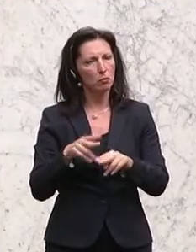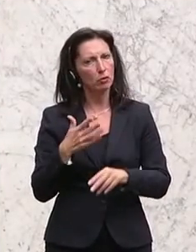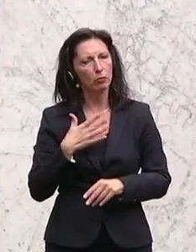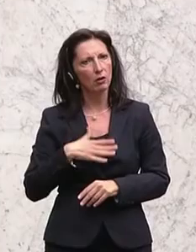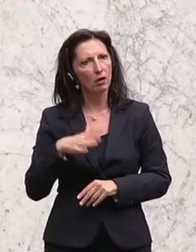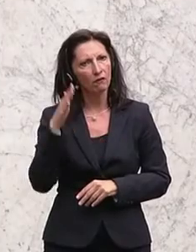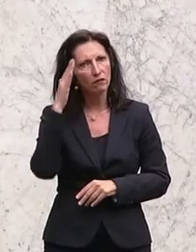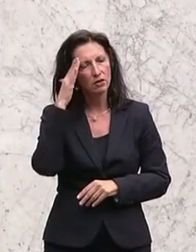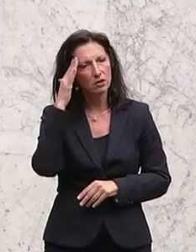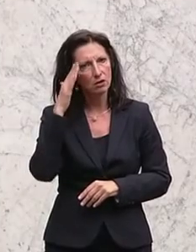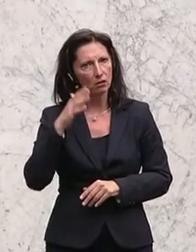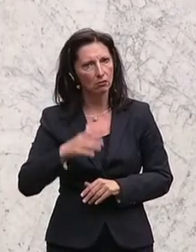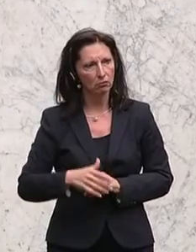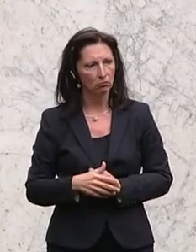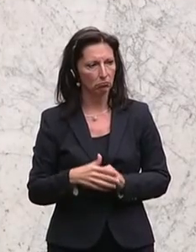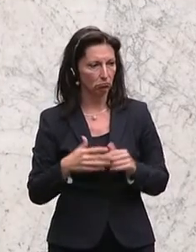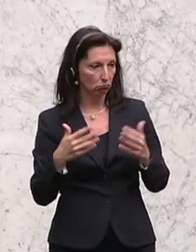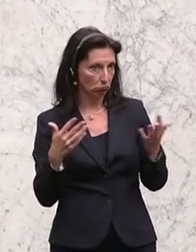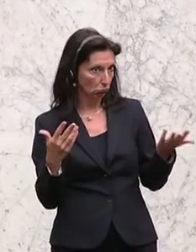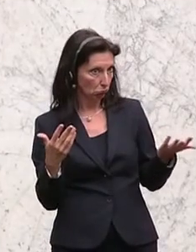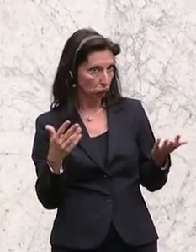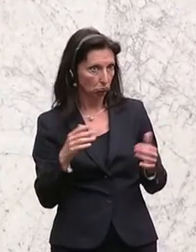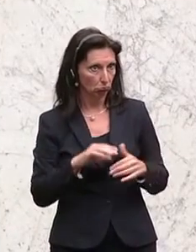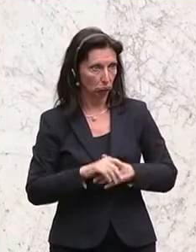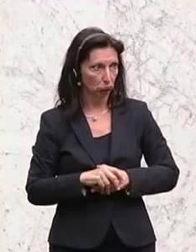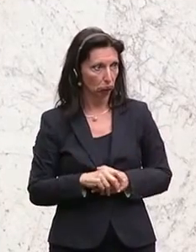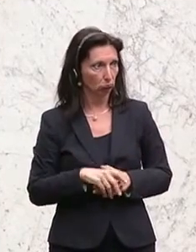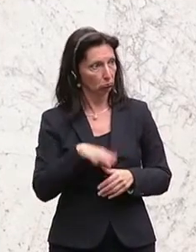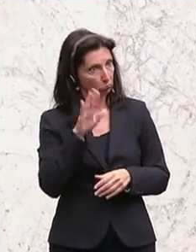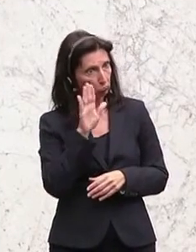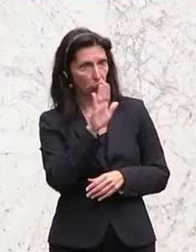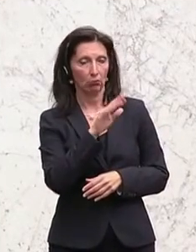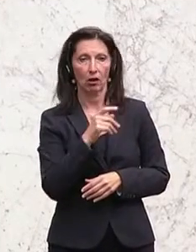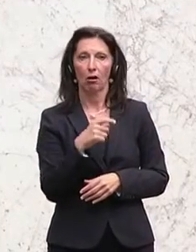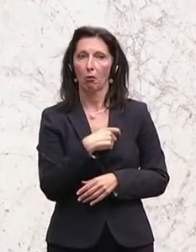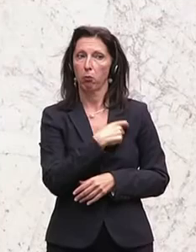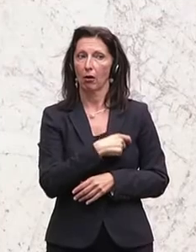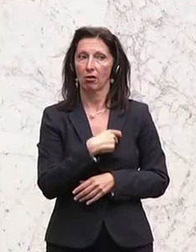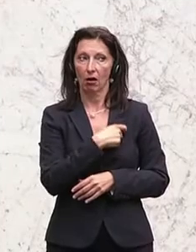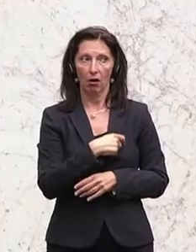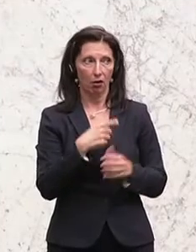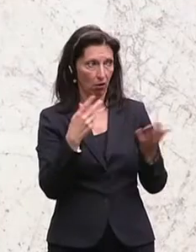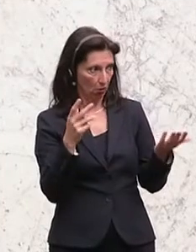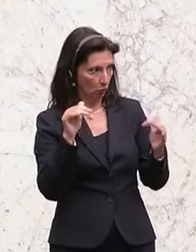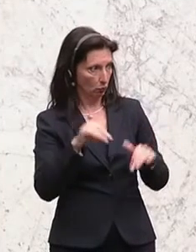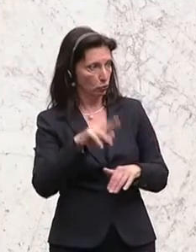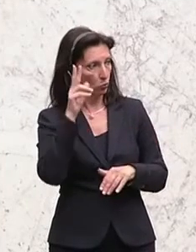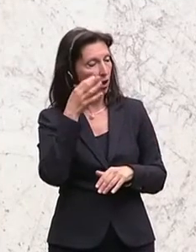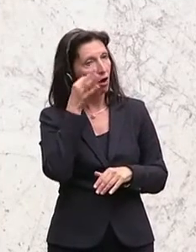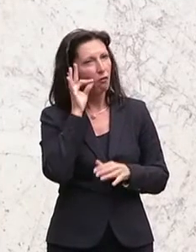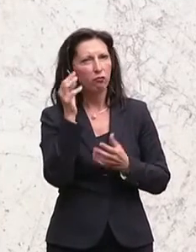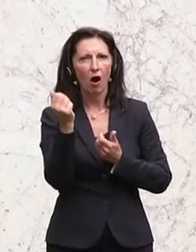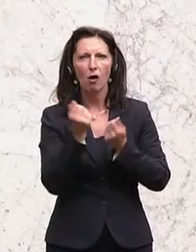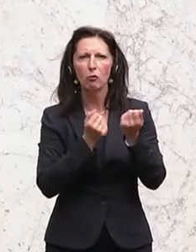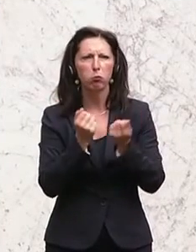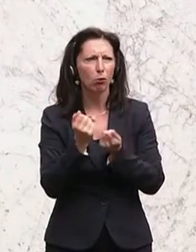dass Sie vorerst sozusagen schon primär in Ihrer Partei die Frage stellen, welchen Stellenwert hat die Frauenpolitik